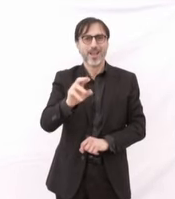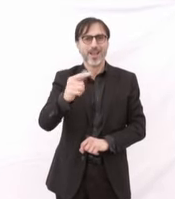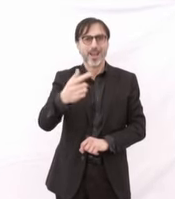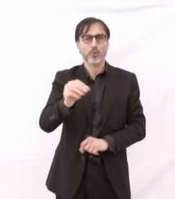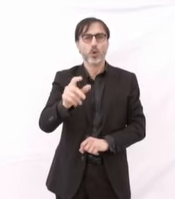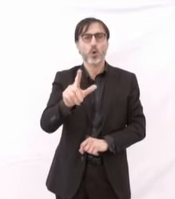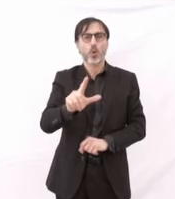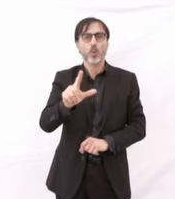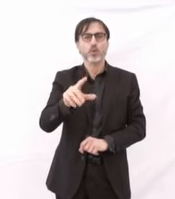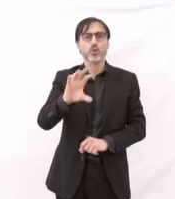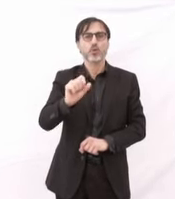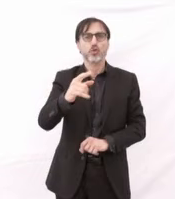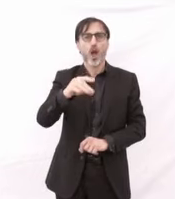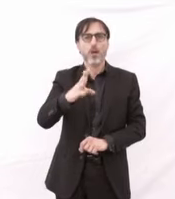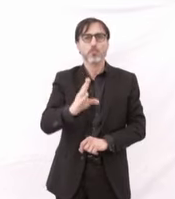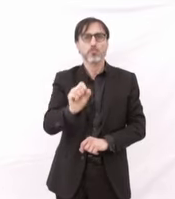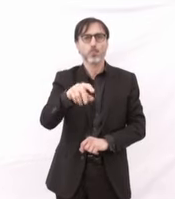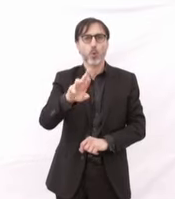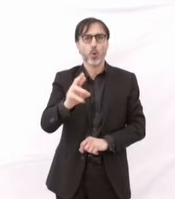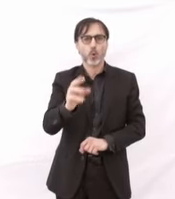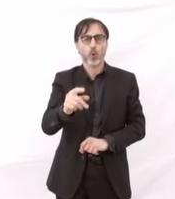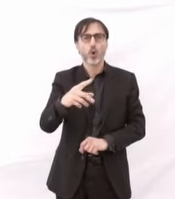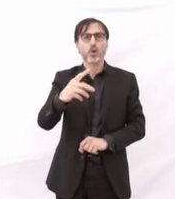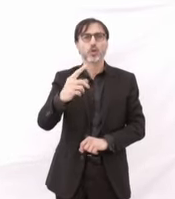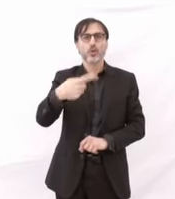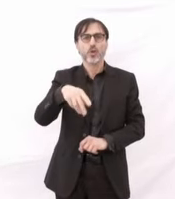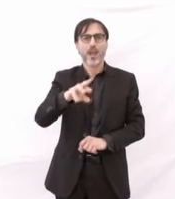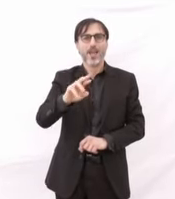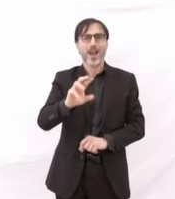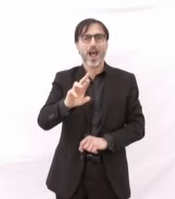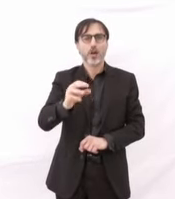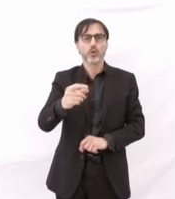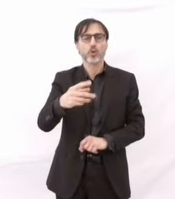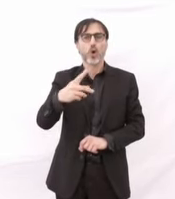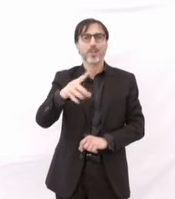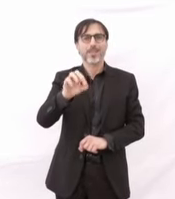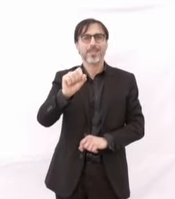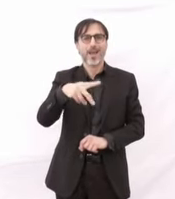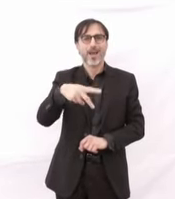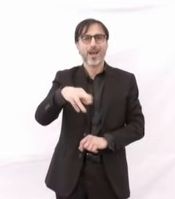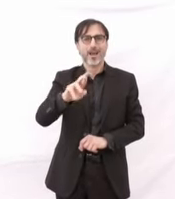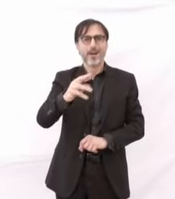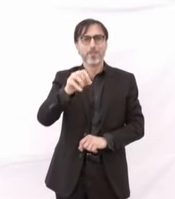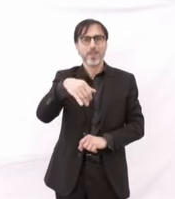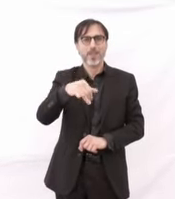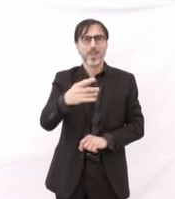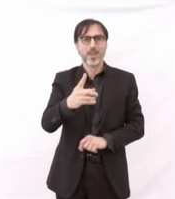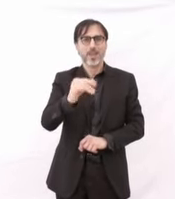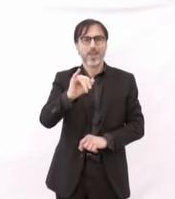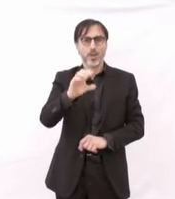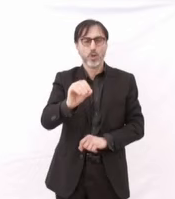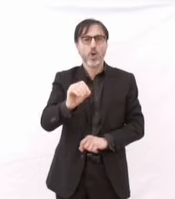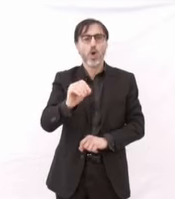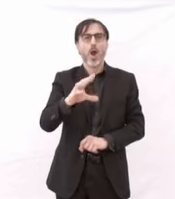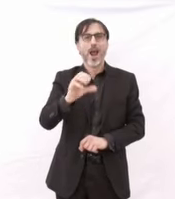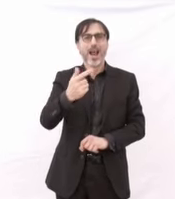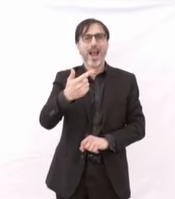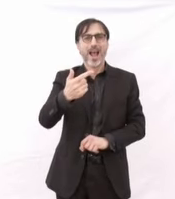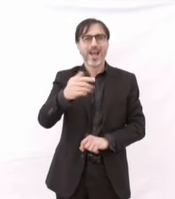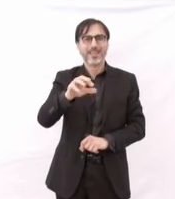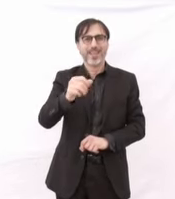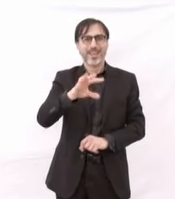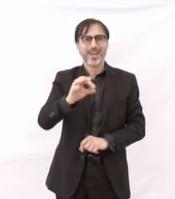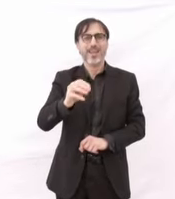Ciaburro, Gerardo D'Arminio, Giuseppe Moscarelli, Caterina Liberti,